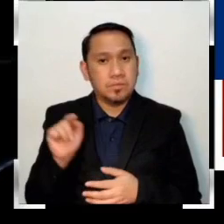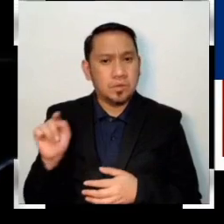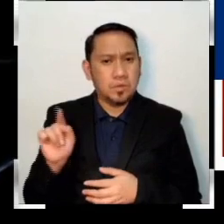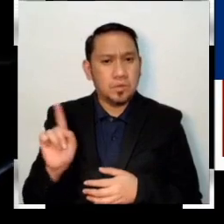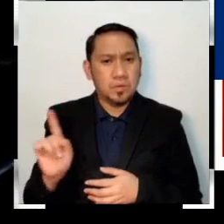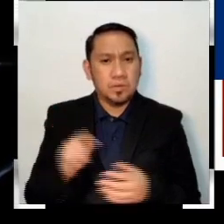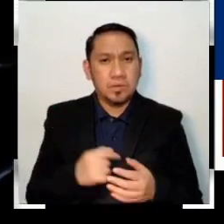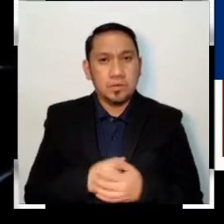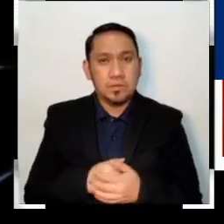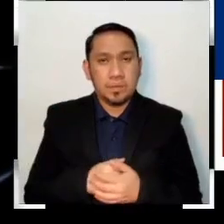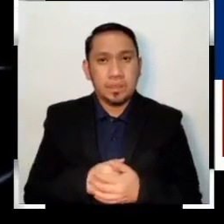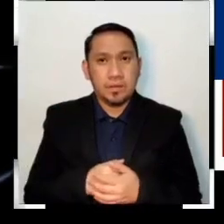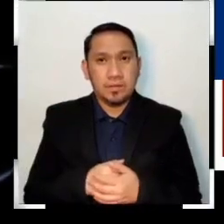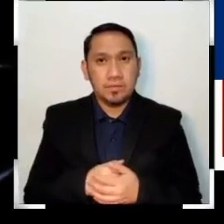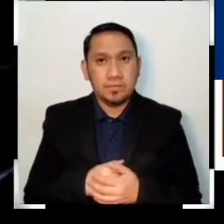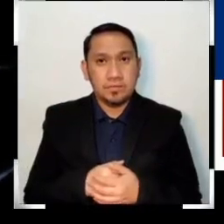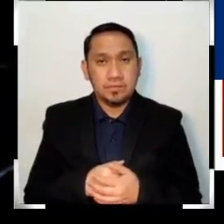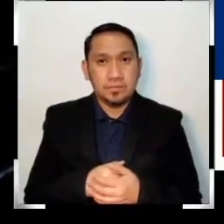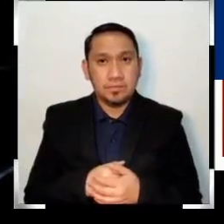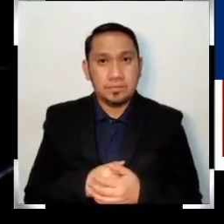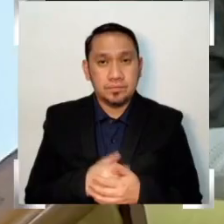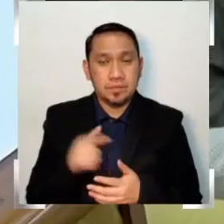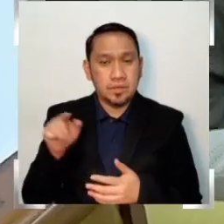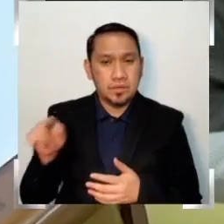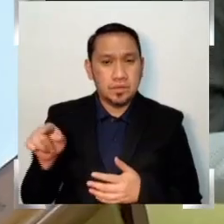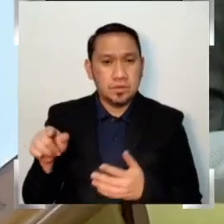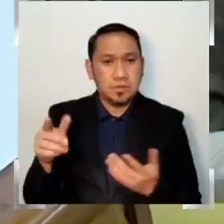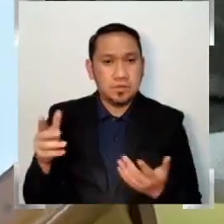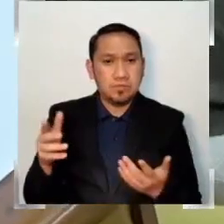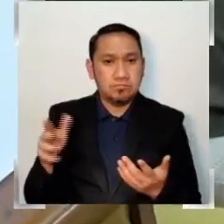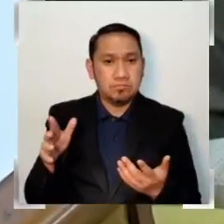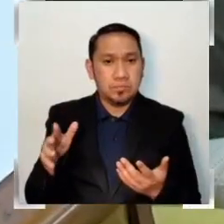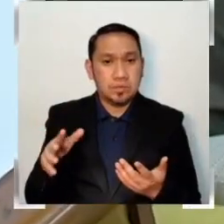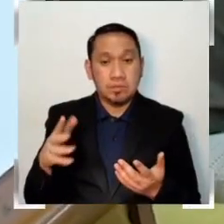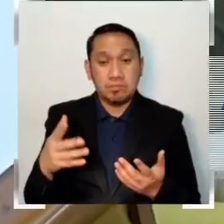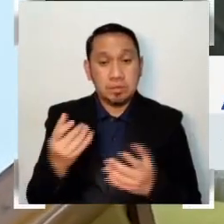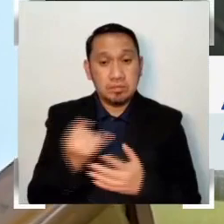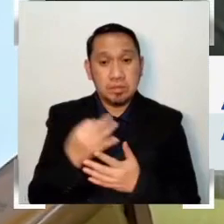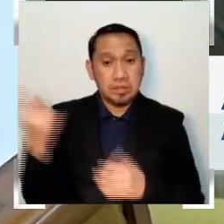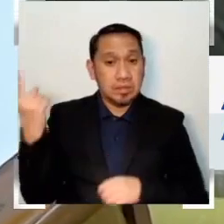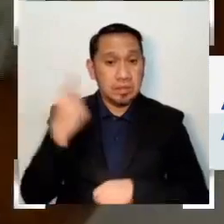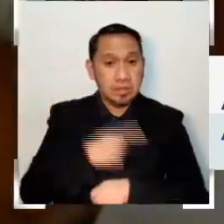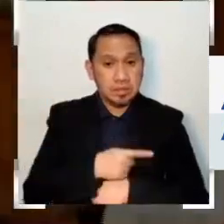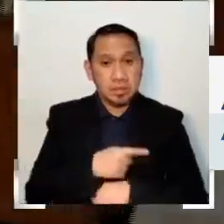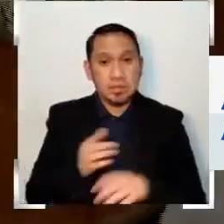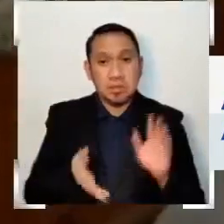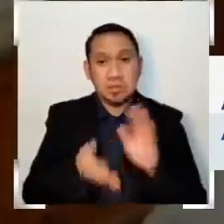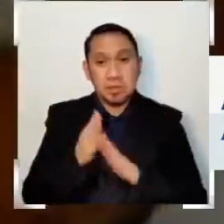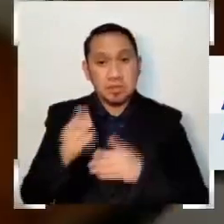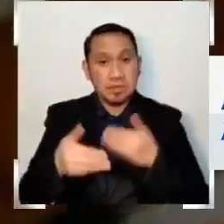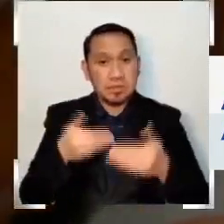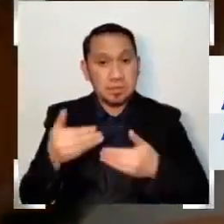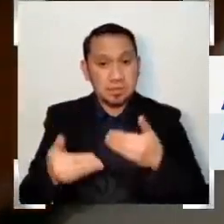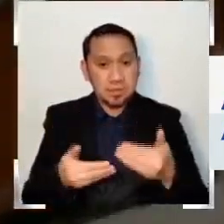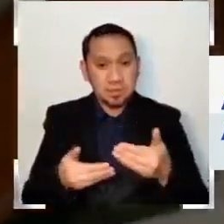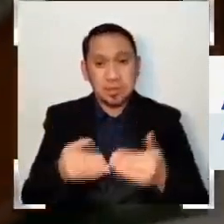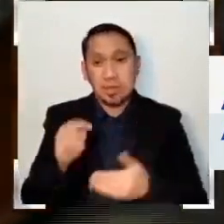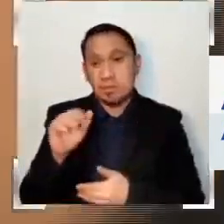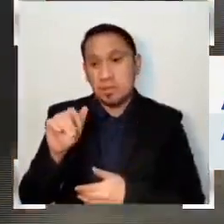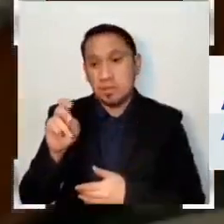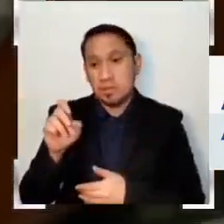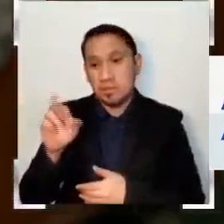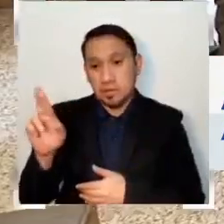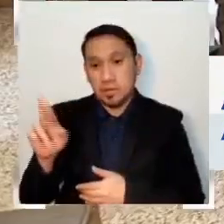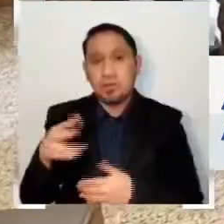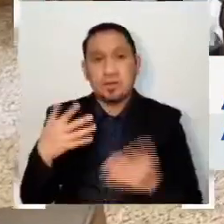pag temples kasi parang tourist spot na siya sa Bangkok. Ilang linggo raw silang dumaan sa proseso ng Myanmar authorities bago